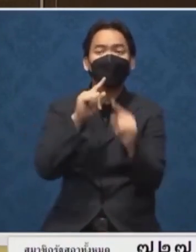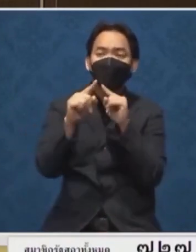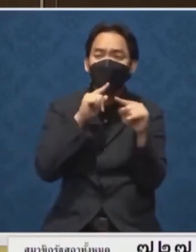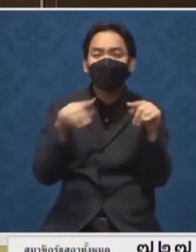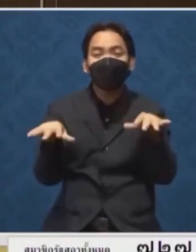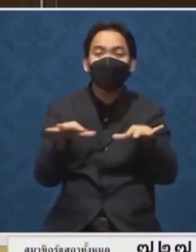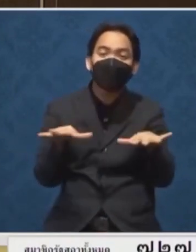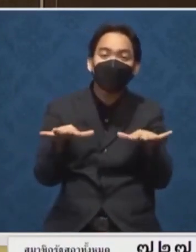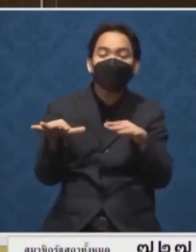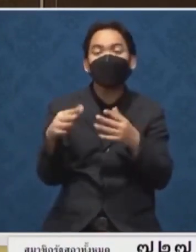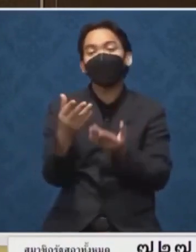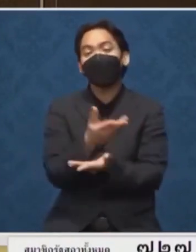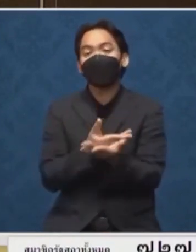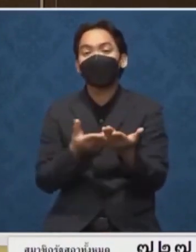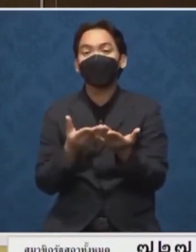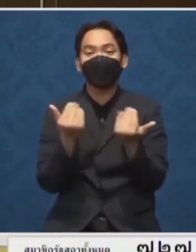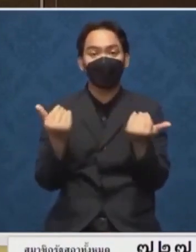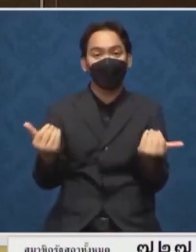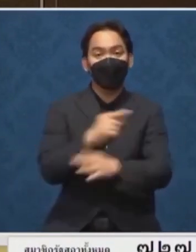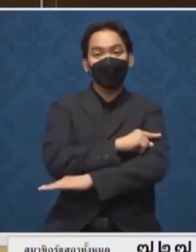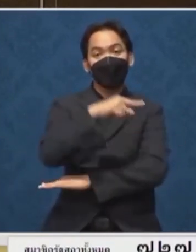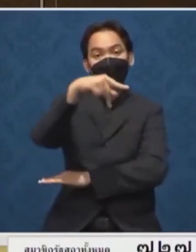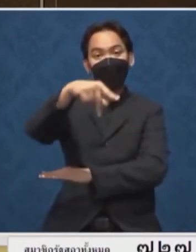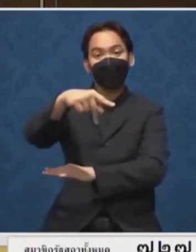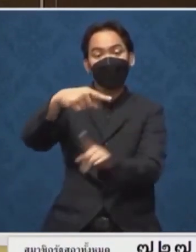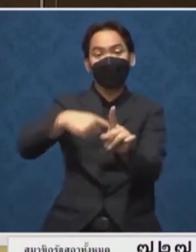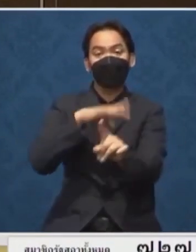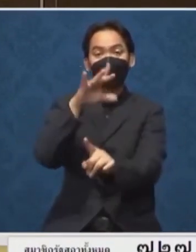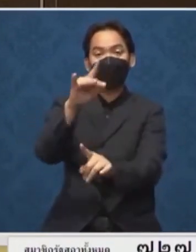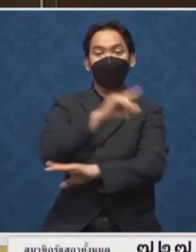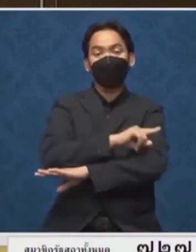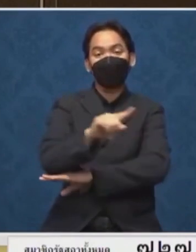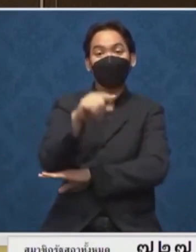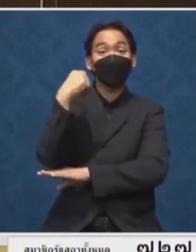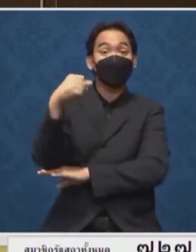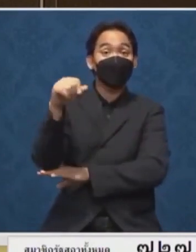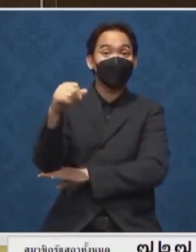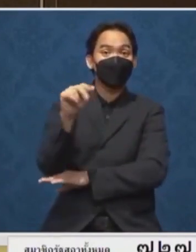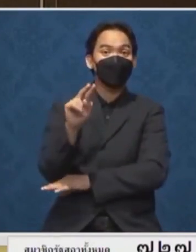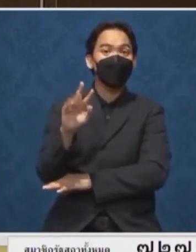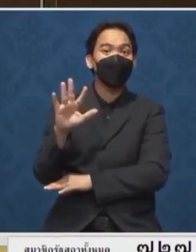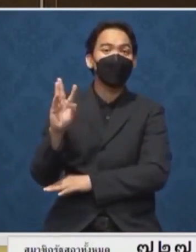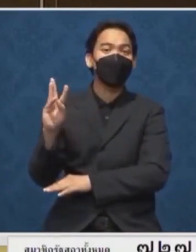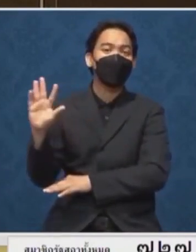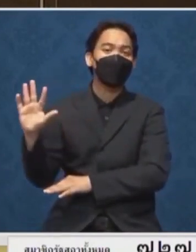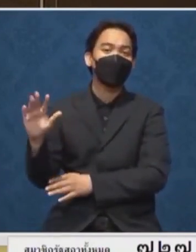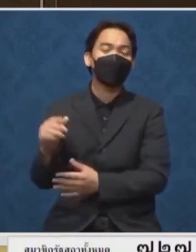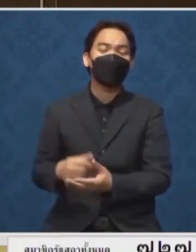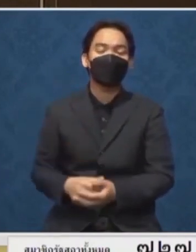1ในวันพุธที่10สิงหาคม2565นะครับ